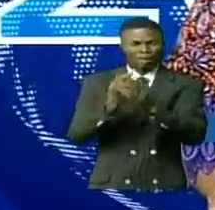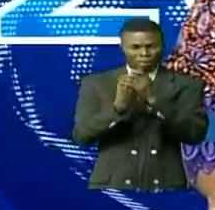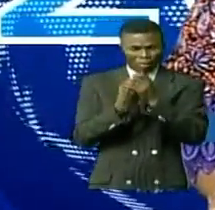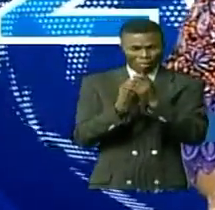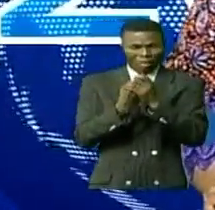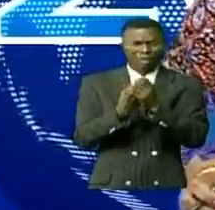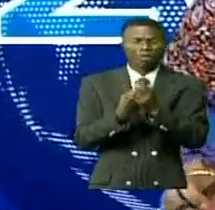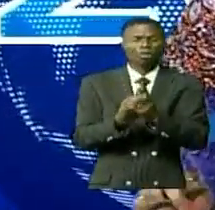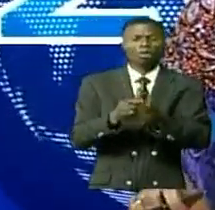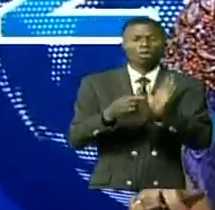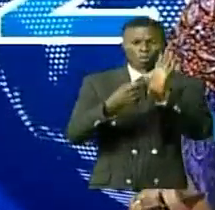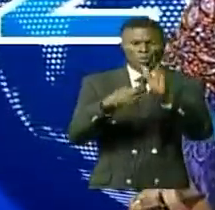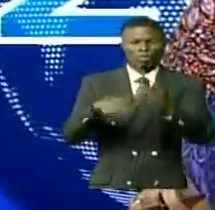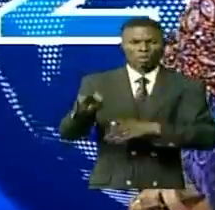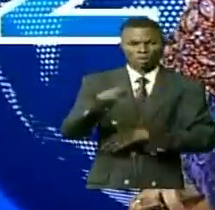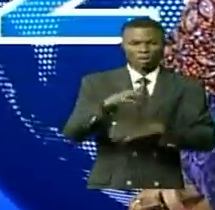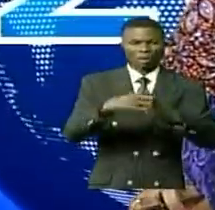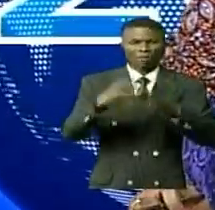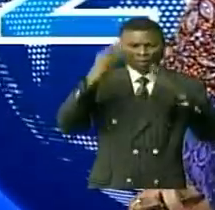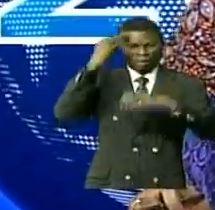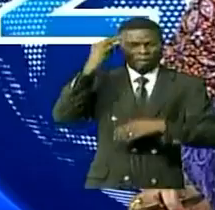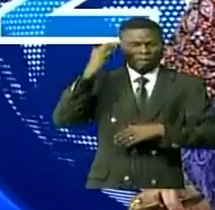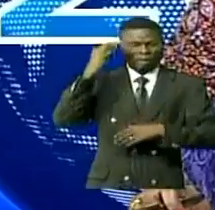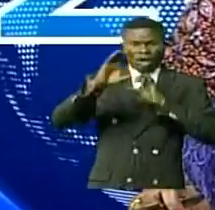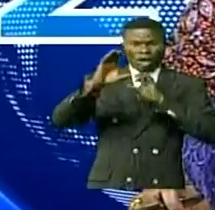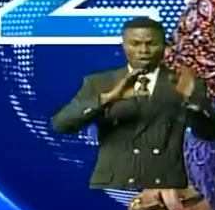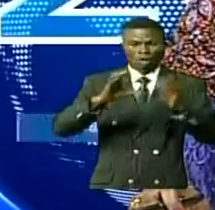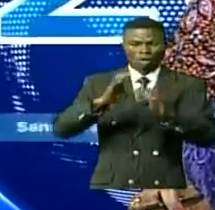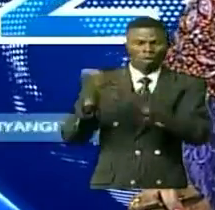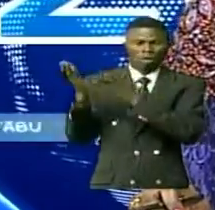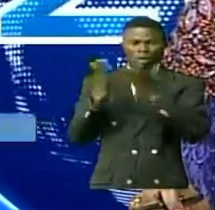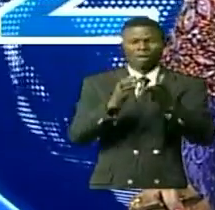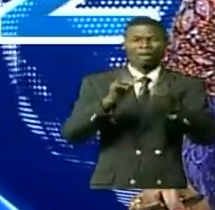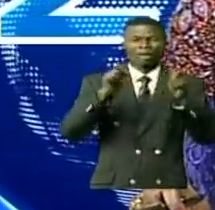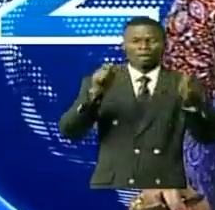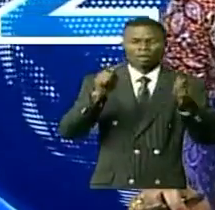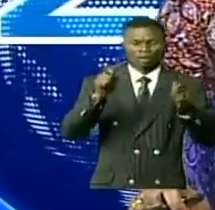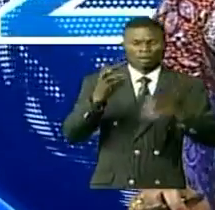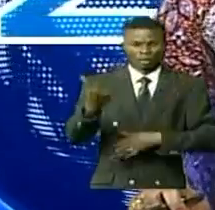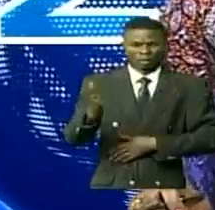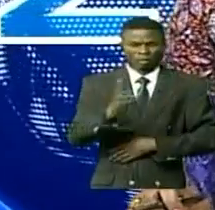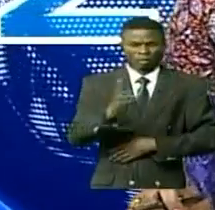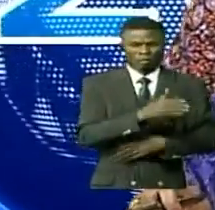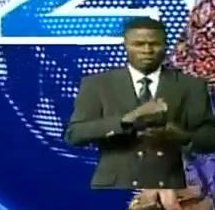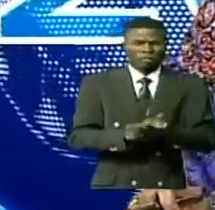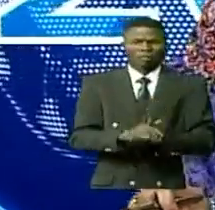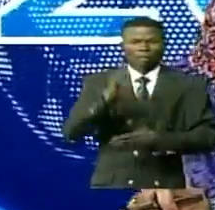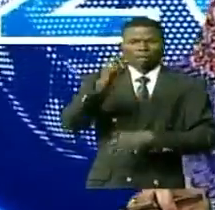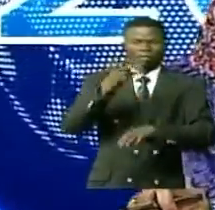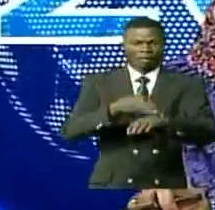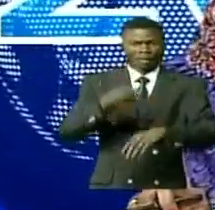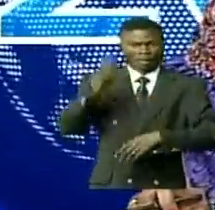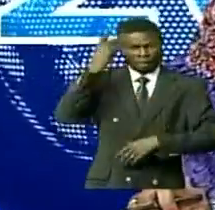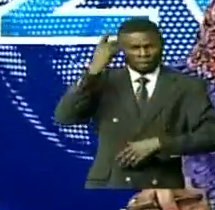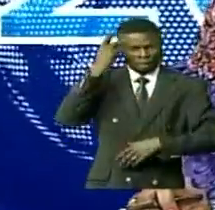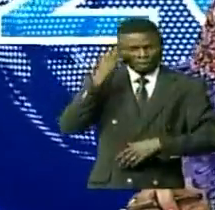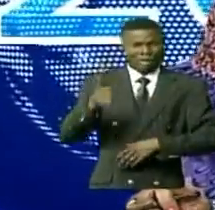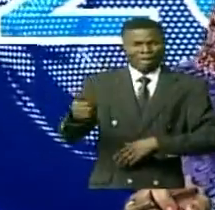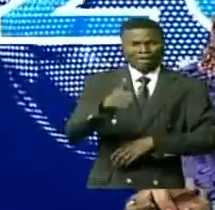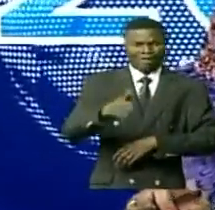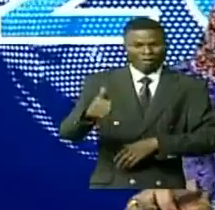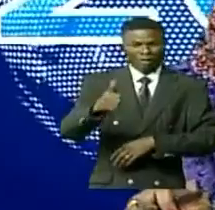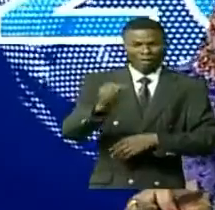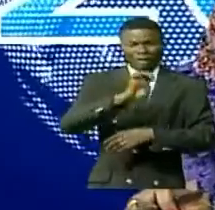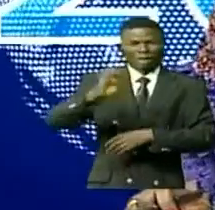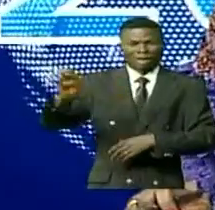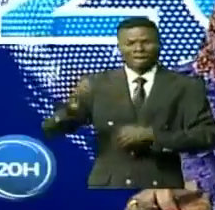journal, vous le suivrez avec le ministre de la Communication et des Médias. Après, il est 20h à Kinshasa, une heure de plus dans l'est de